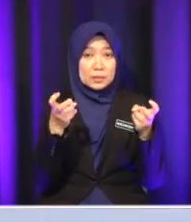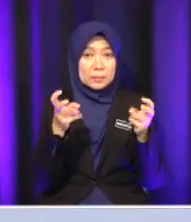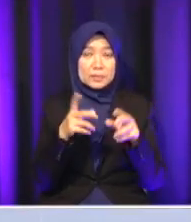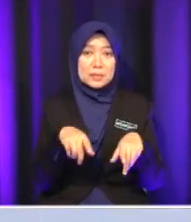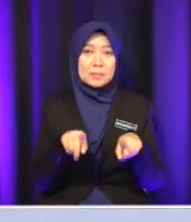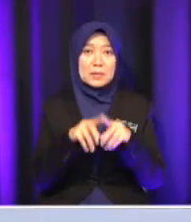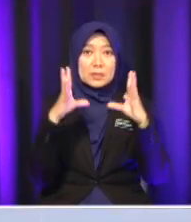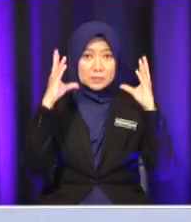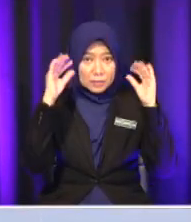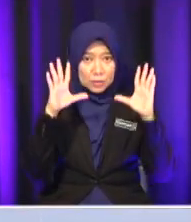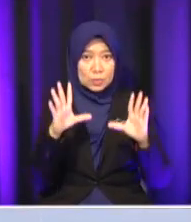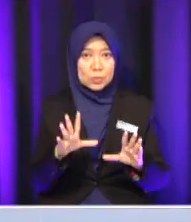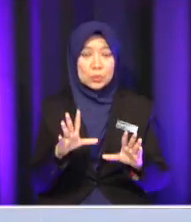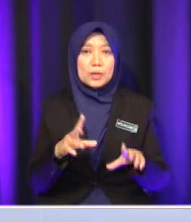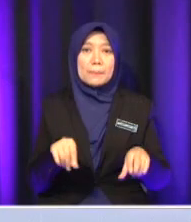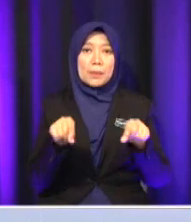dengan